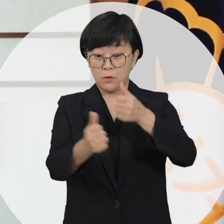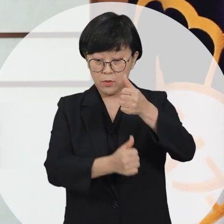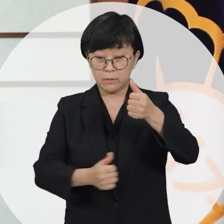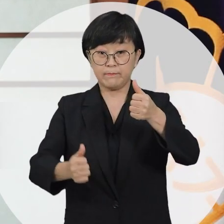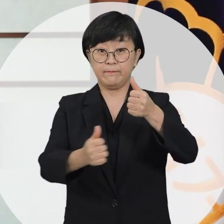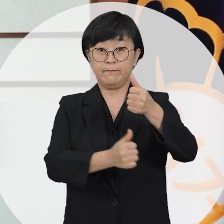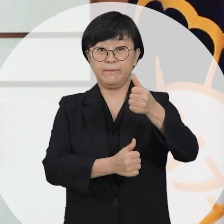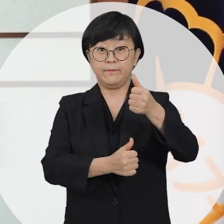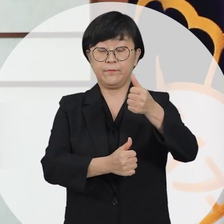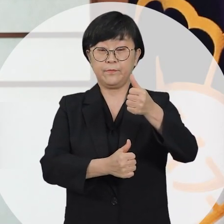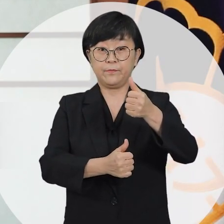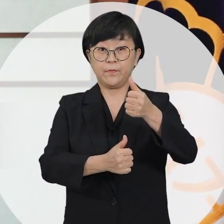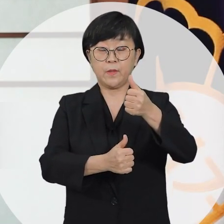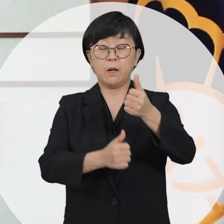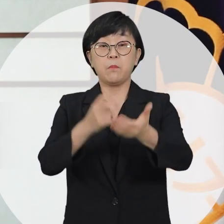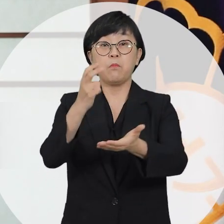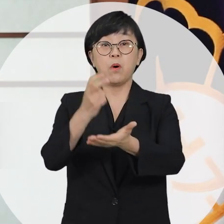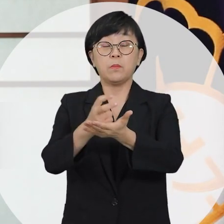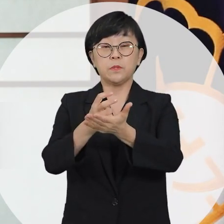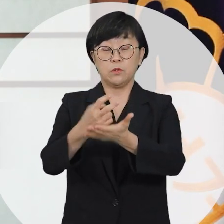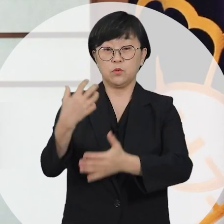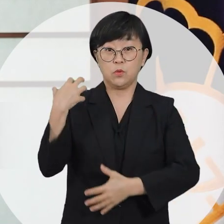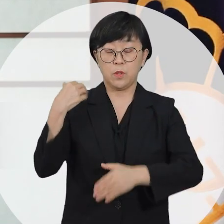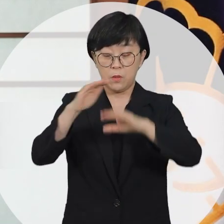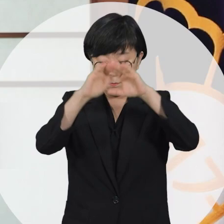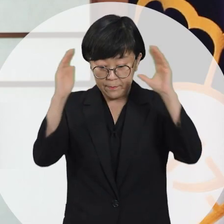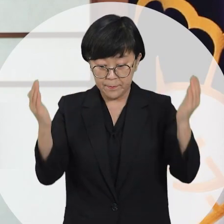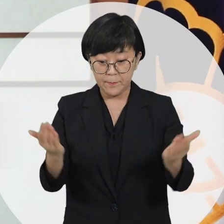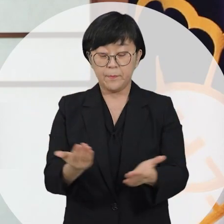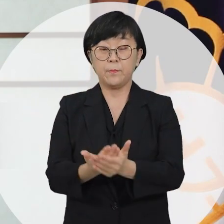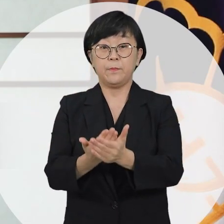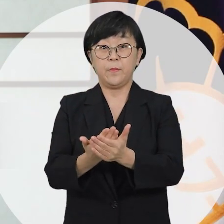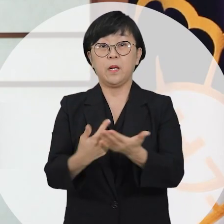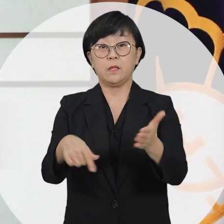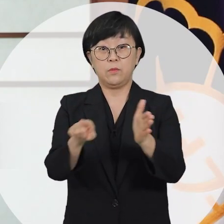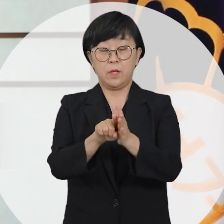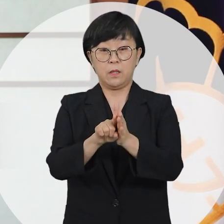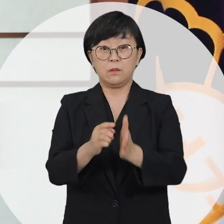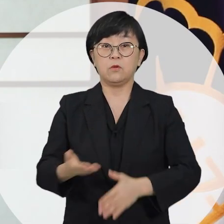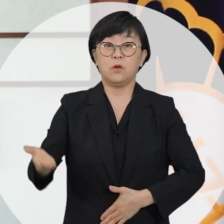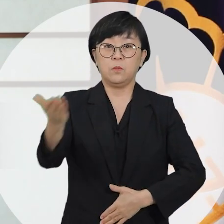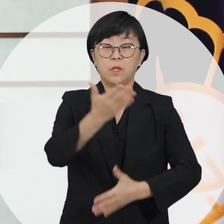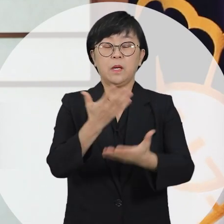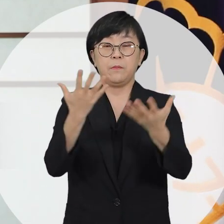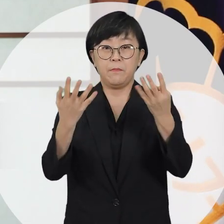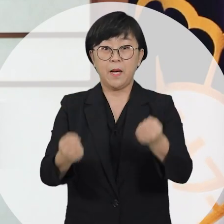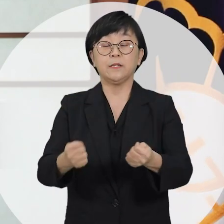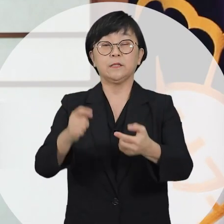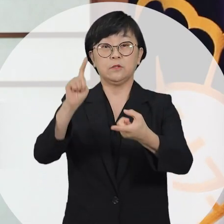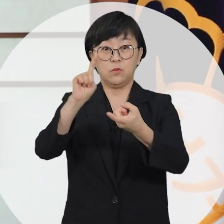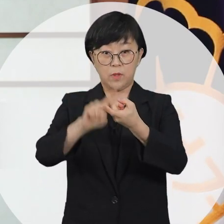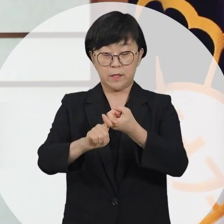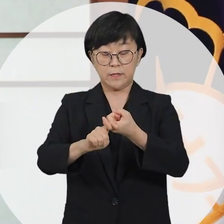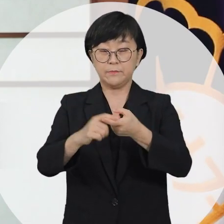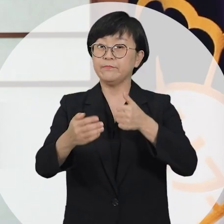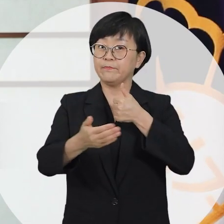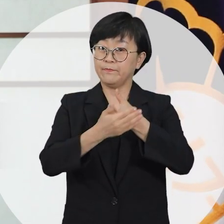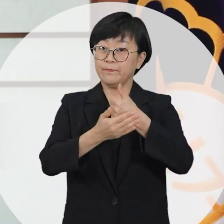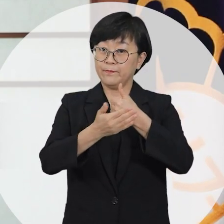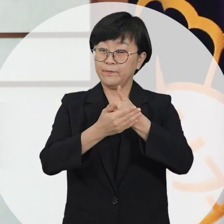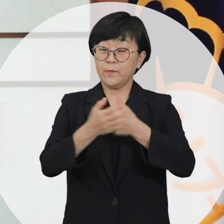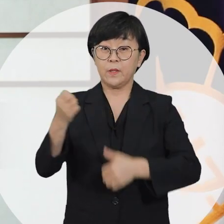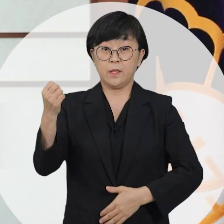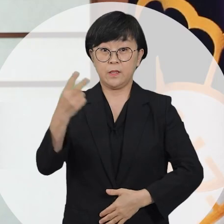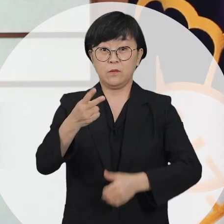선거관리위원회가 헌법적 소명을 다할 수 있도록 국민 여러분의 많은 관심과 성원을